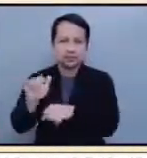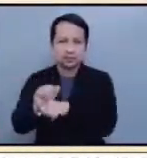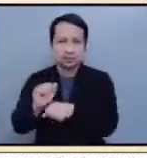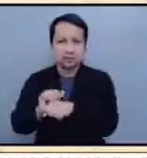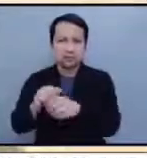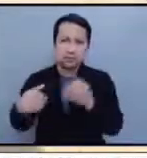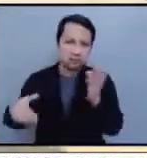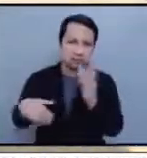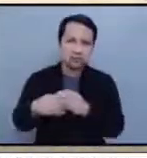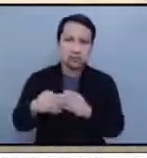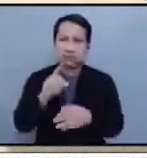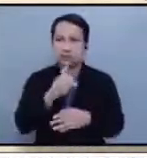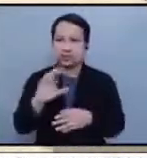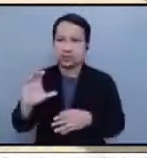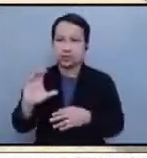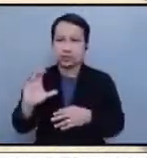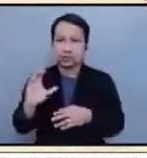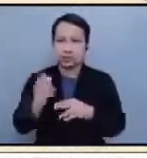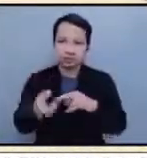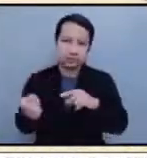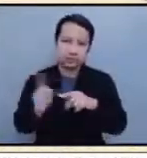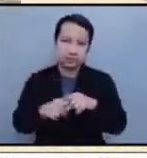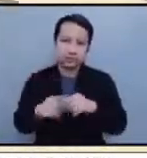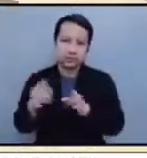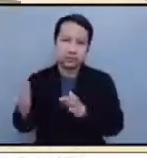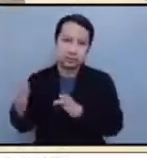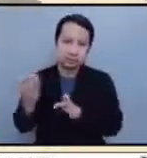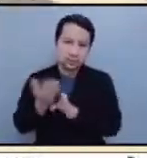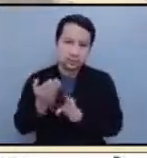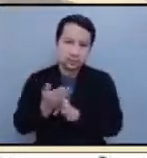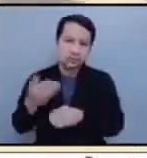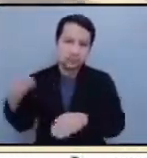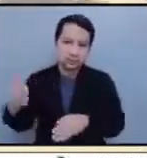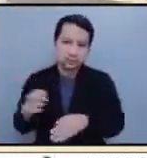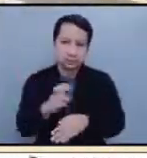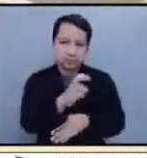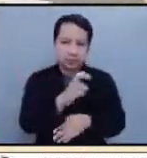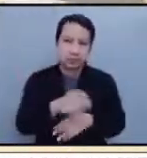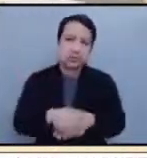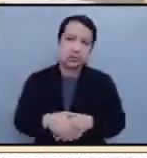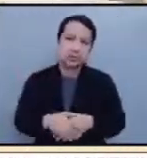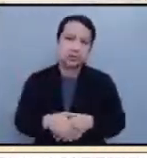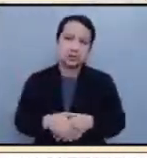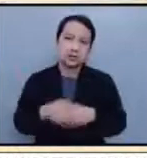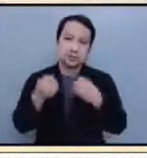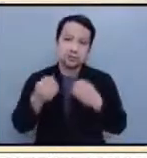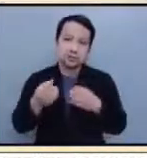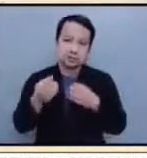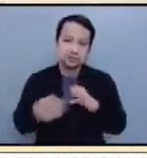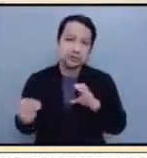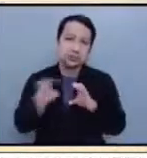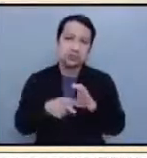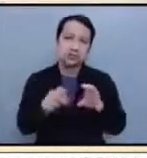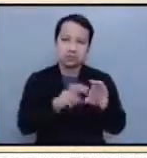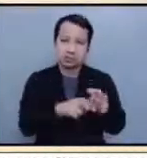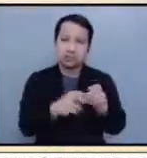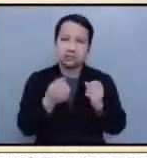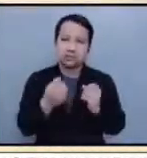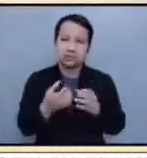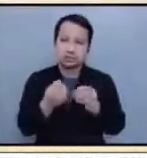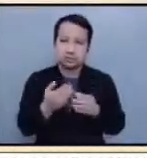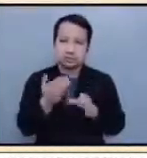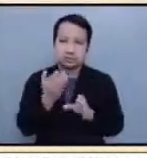100 plus pa yung madagdag para doon sa mga bus na Route 5 at talagang maraming maakomoda ng mga